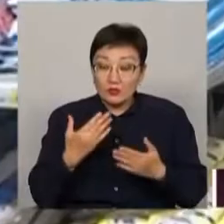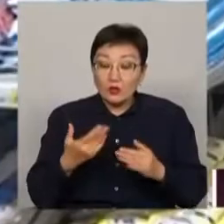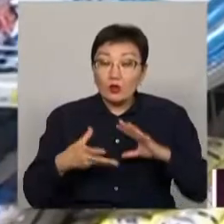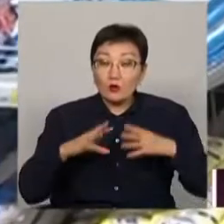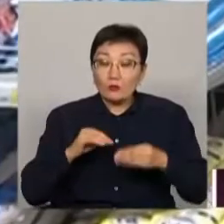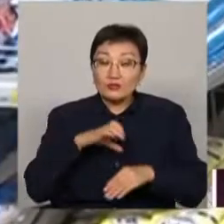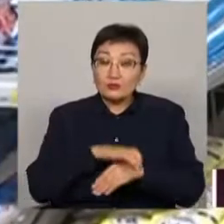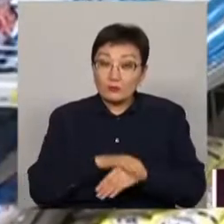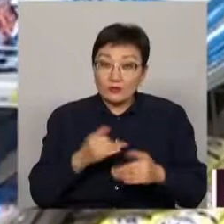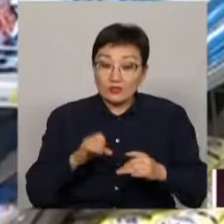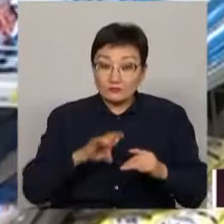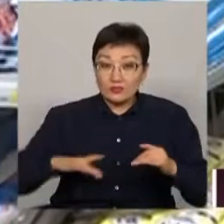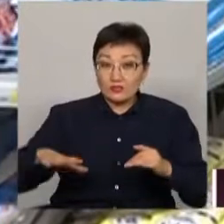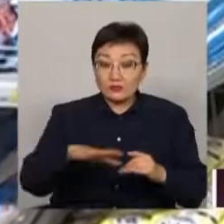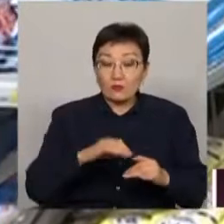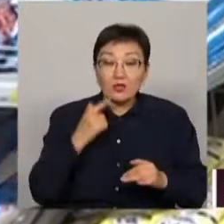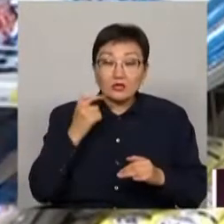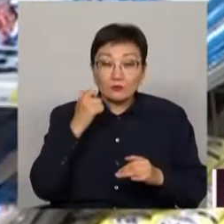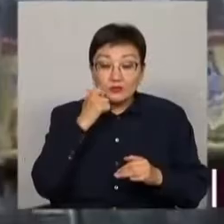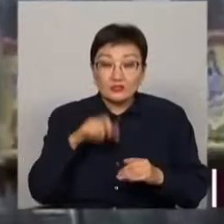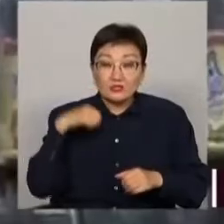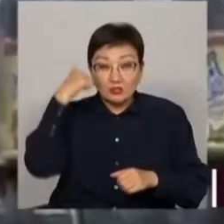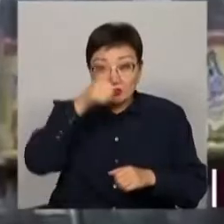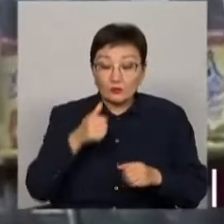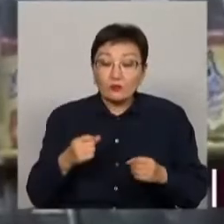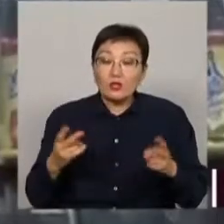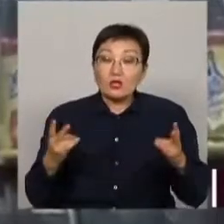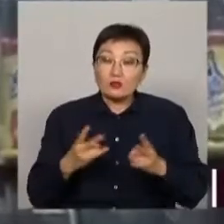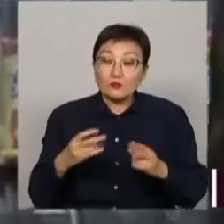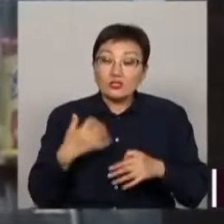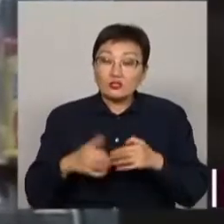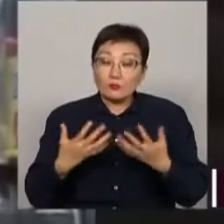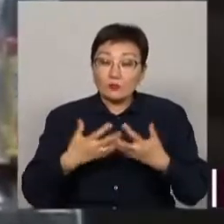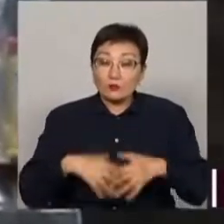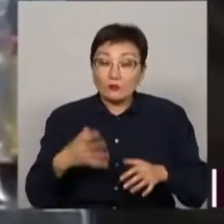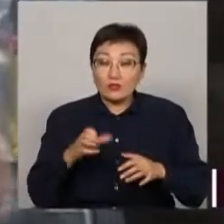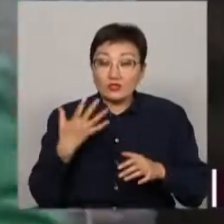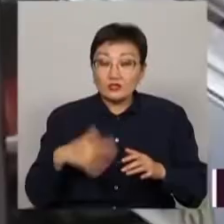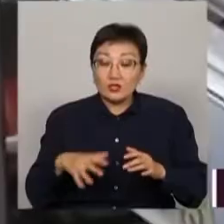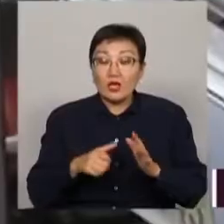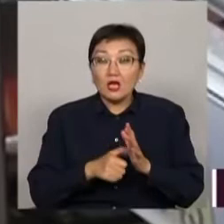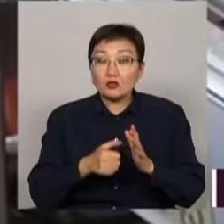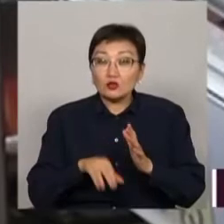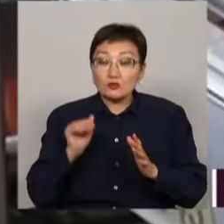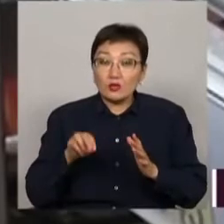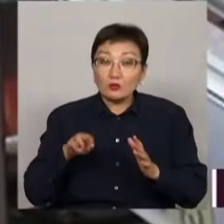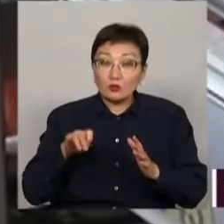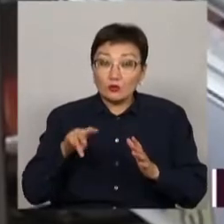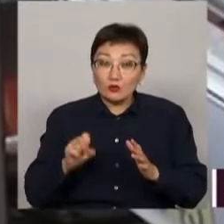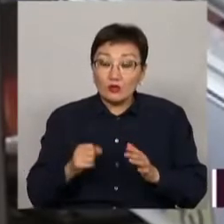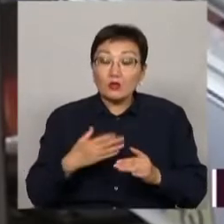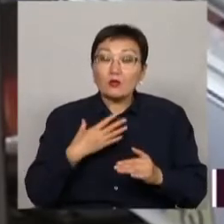дерегі бойынша бүгінде республиканың қантқа деген жылдық қажеттілігі орта есеппен 550-600 мың тонна. Ал